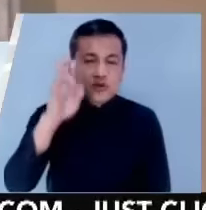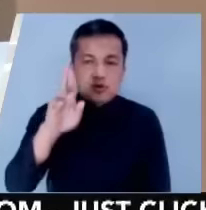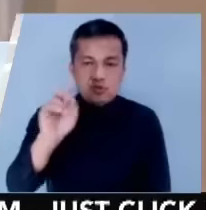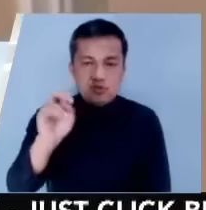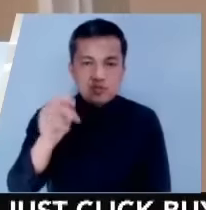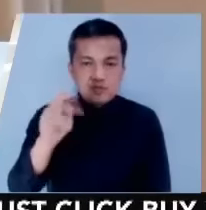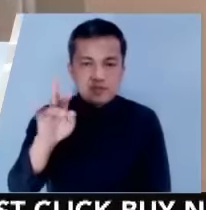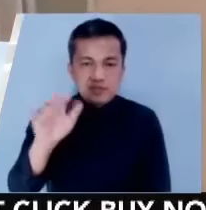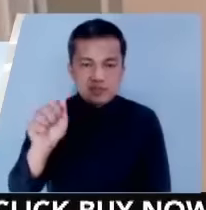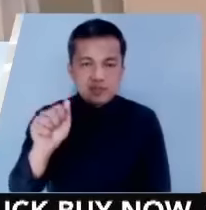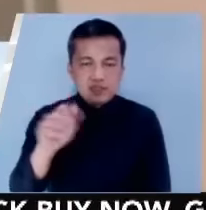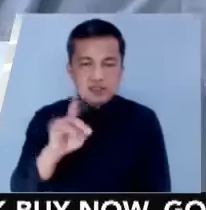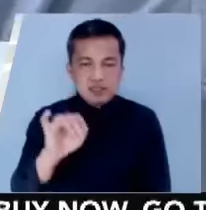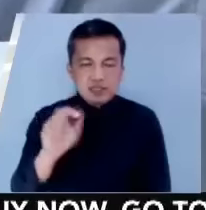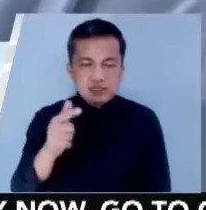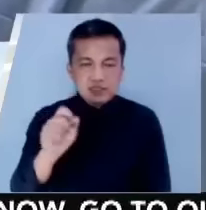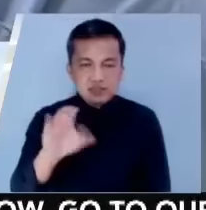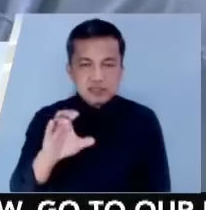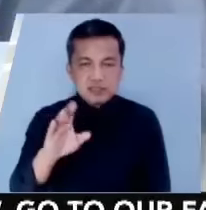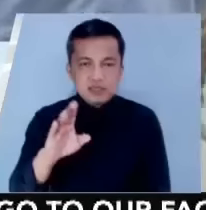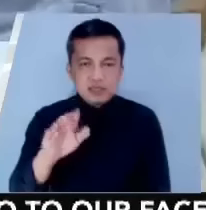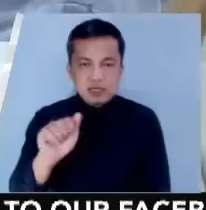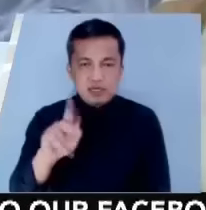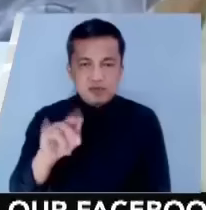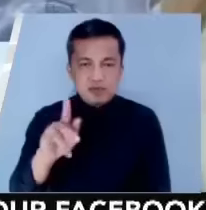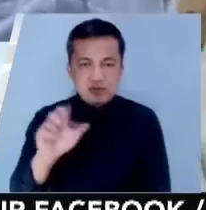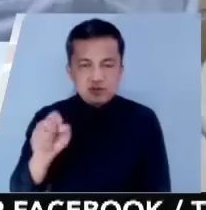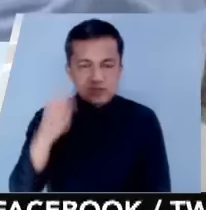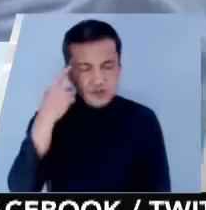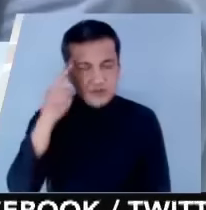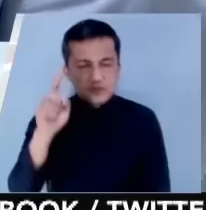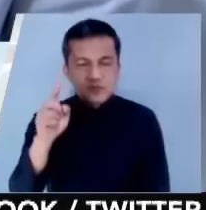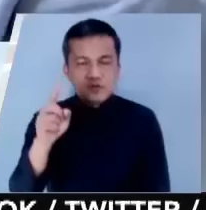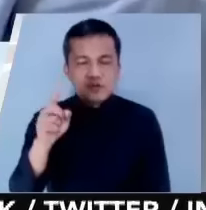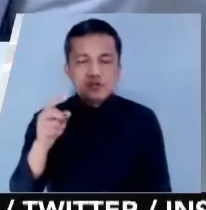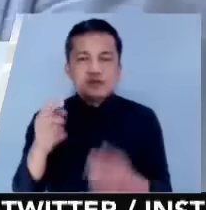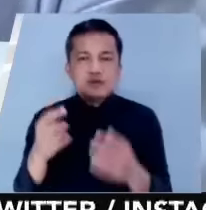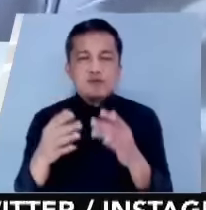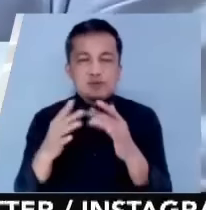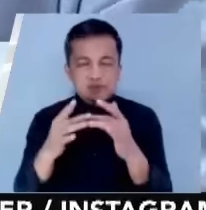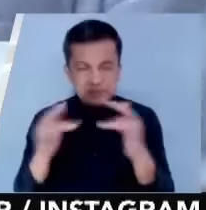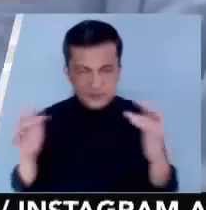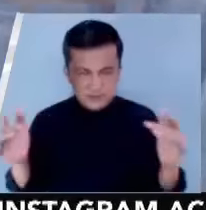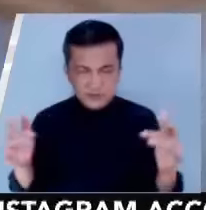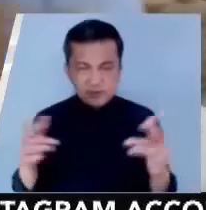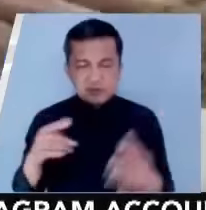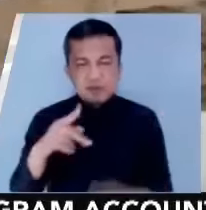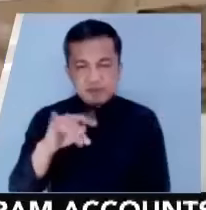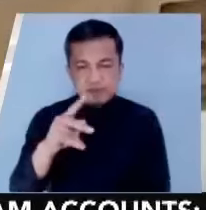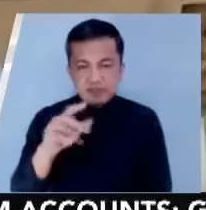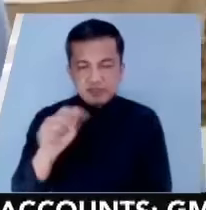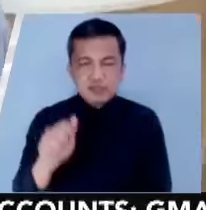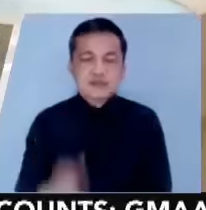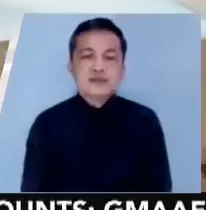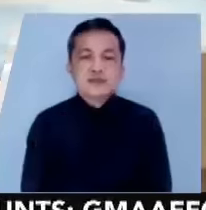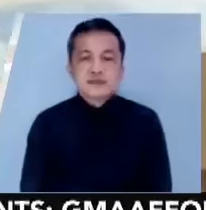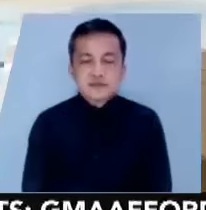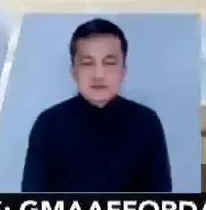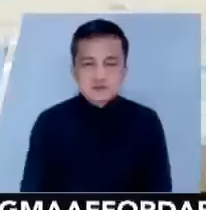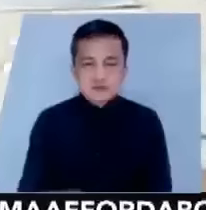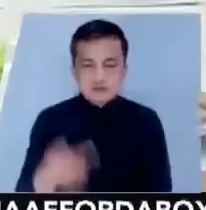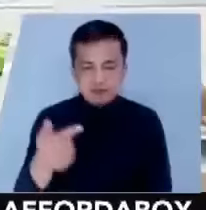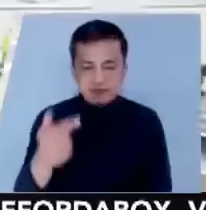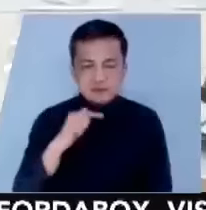Benher Abalos na nasa Naga para sa pagdiriwang ng Peña Francia Festival. Para sa GMA Integrated News, Oscar Oida,